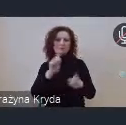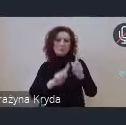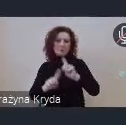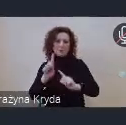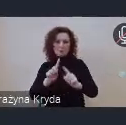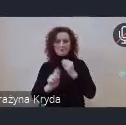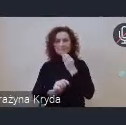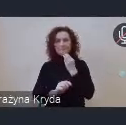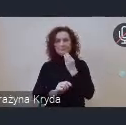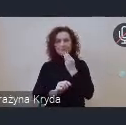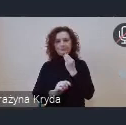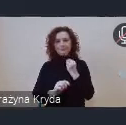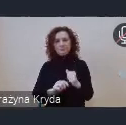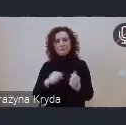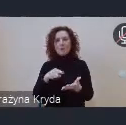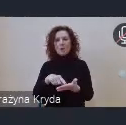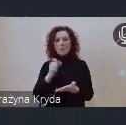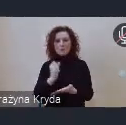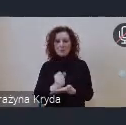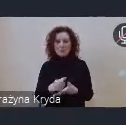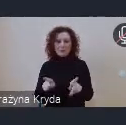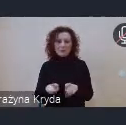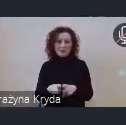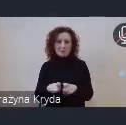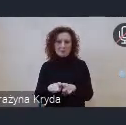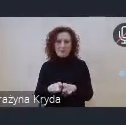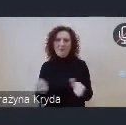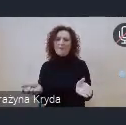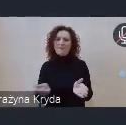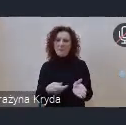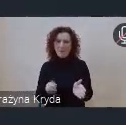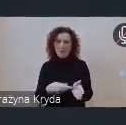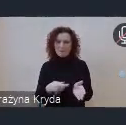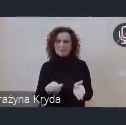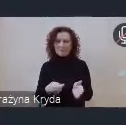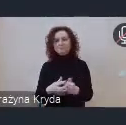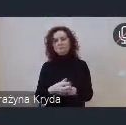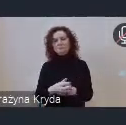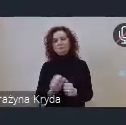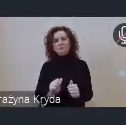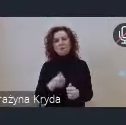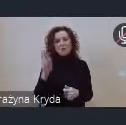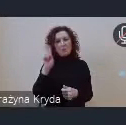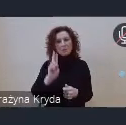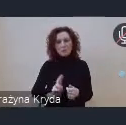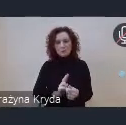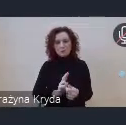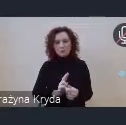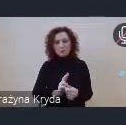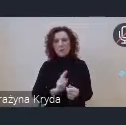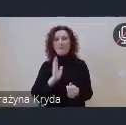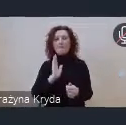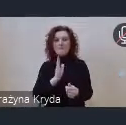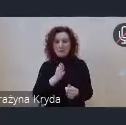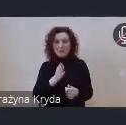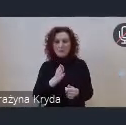ustawa również w mogła na części jednostek podlegających ustawie powołanie tak zwanych koordynatorów dostępności